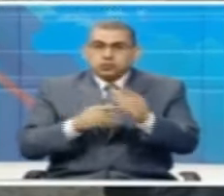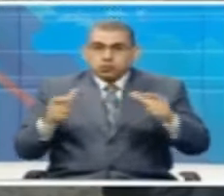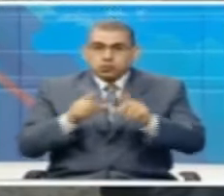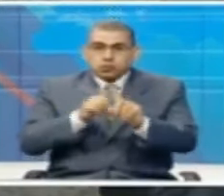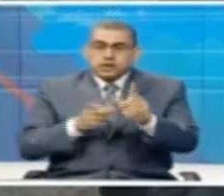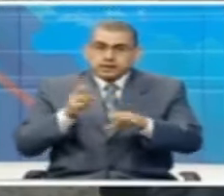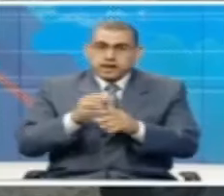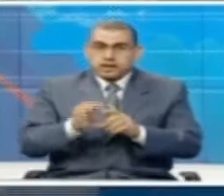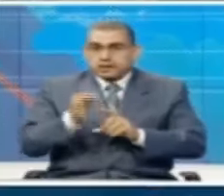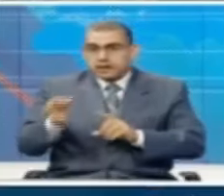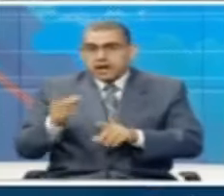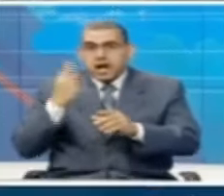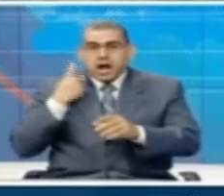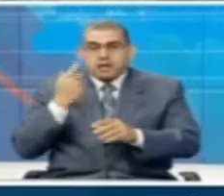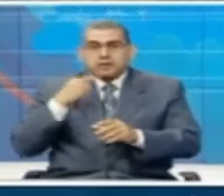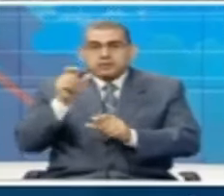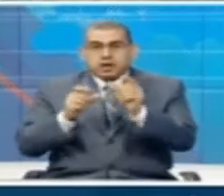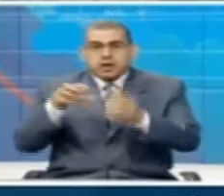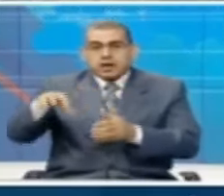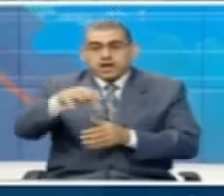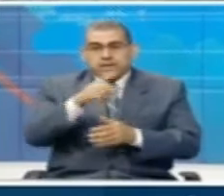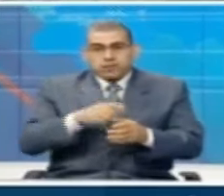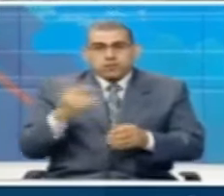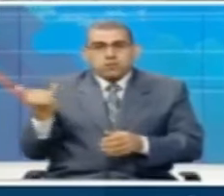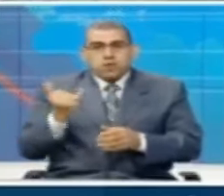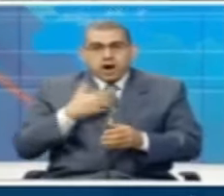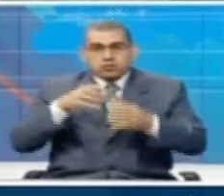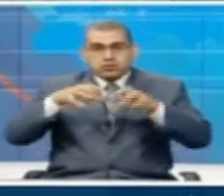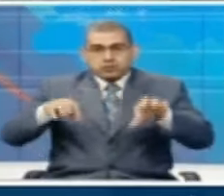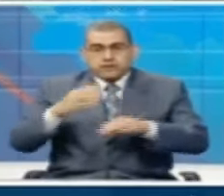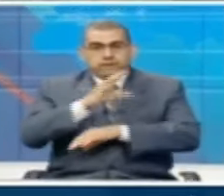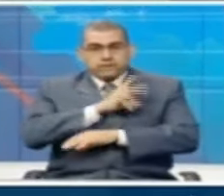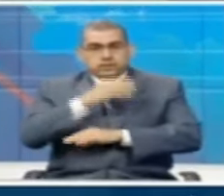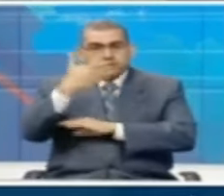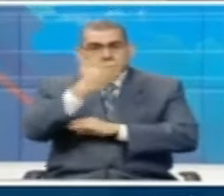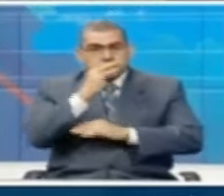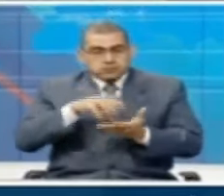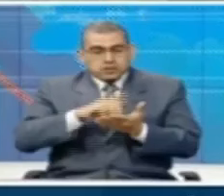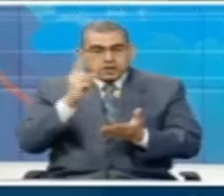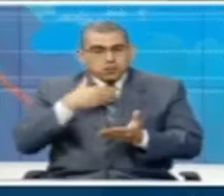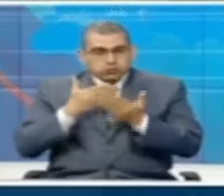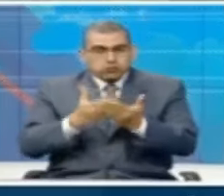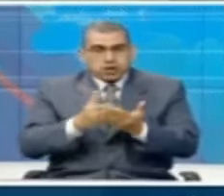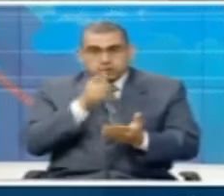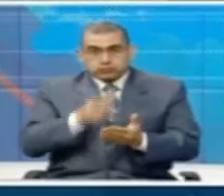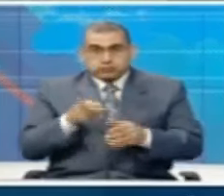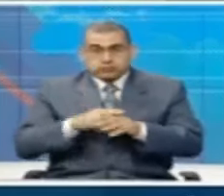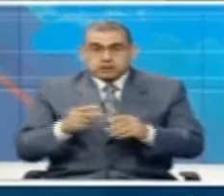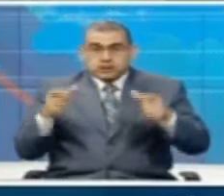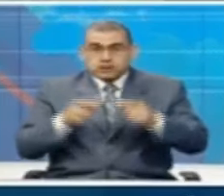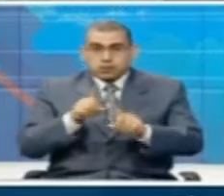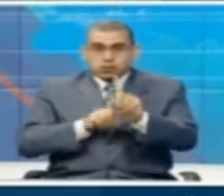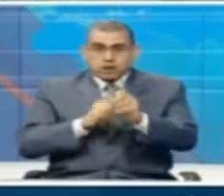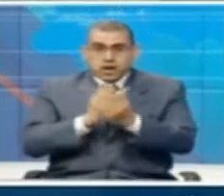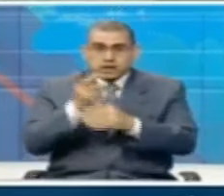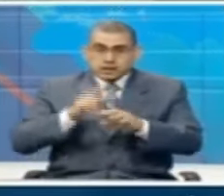وزاري آخر يضم عددا من الدول المهتمة بحل القضية الفلسطينية على المستوى الدولي. كما سيعقد شكري